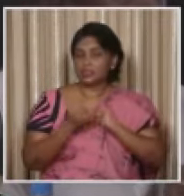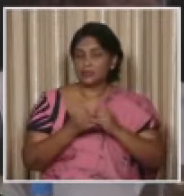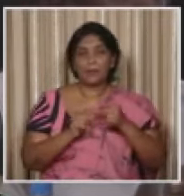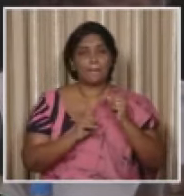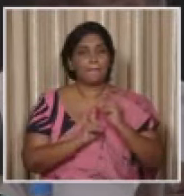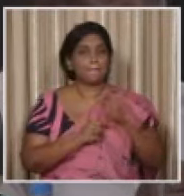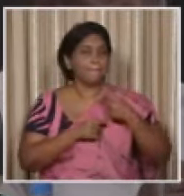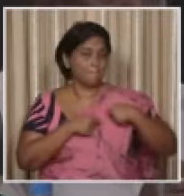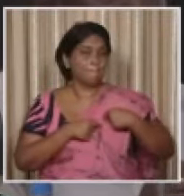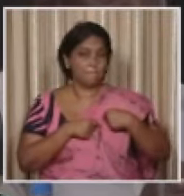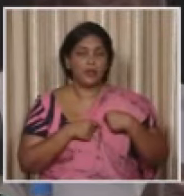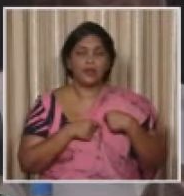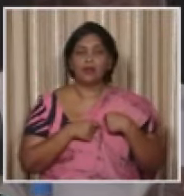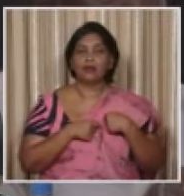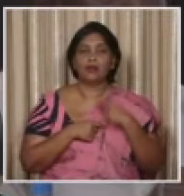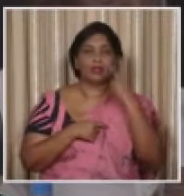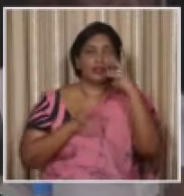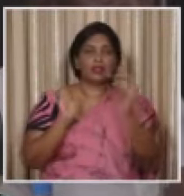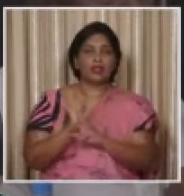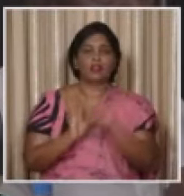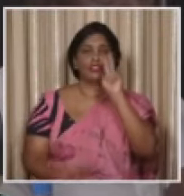සහායක තුන්වැනි ශ්‍රේණියට රුපියල්